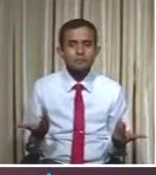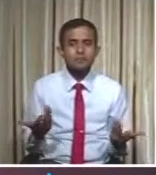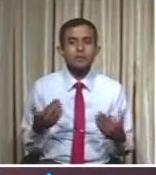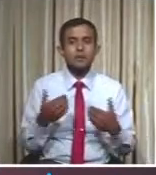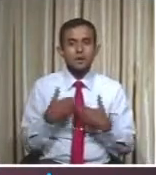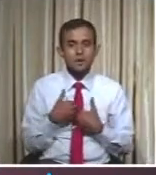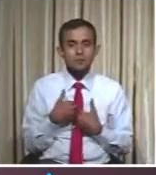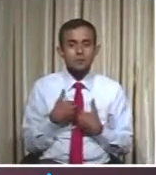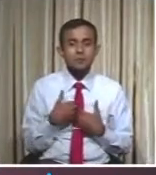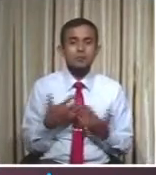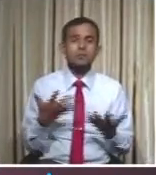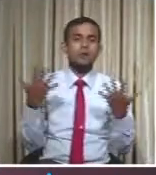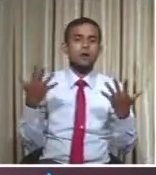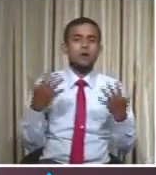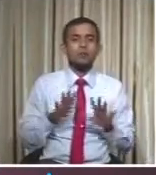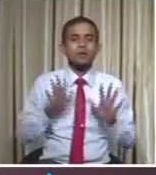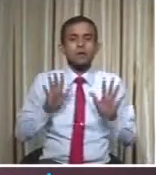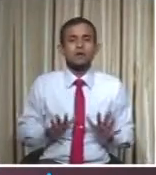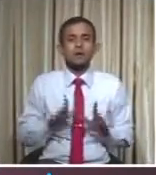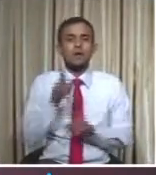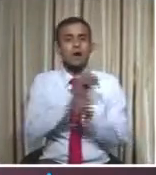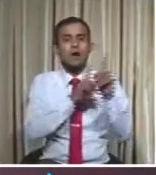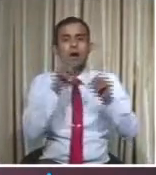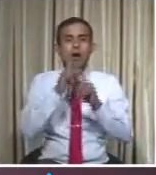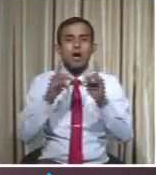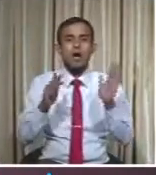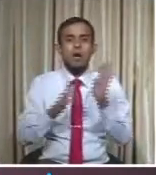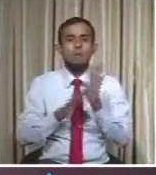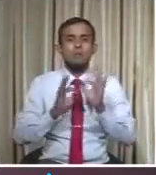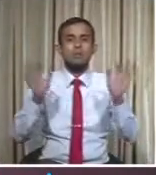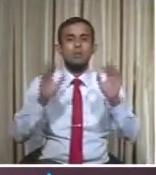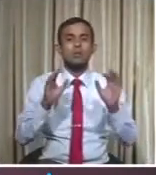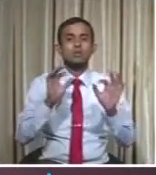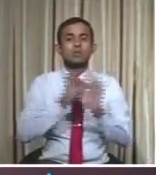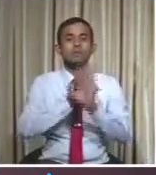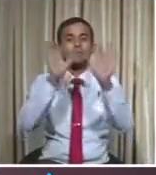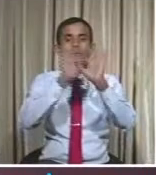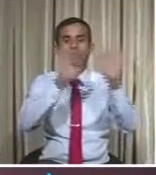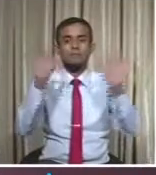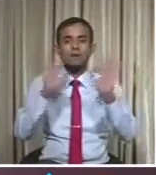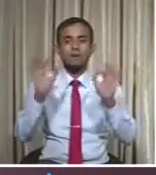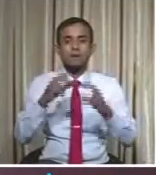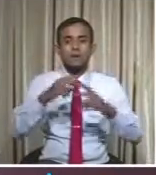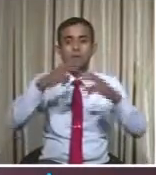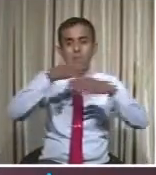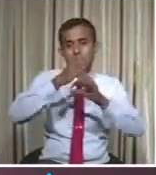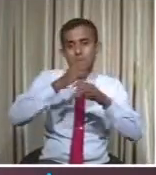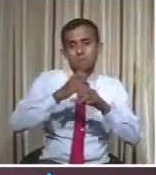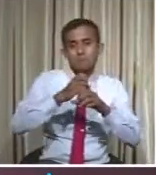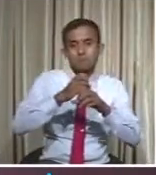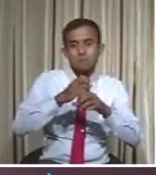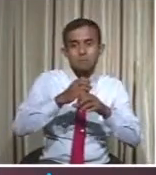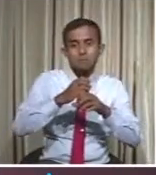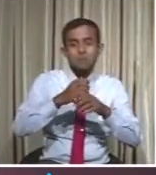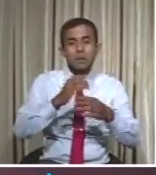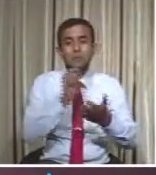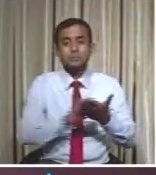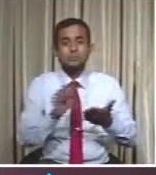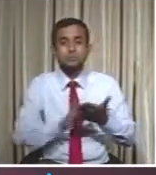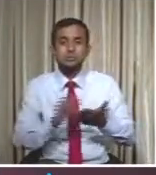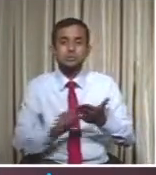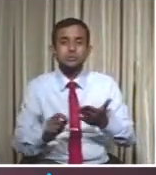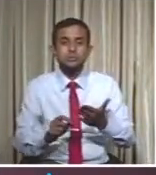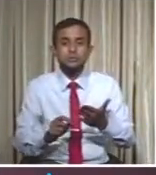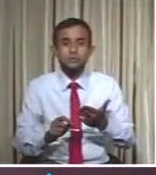මේ මහලොකුවට මෙතන ඉඳගෙන කතා කරනවා මාධ්‍ය ඔක්කොම මේක ආවරණය කරනවා පරිශේෂකයන් මේක ගැන දැන් පිටු ගණන් ලියයි